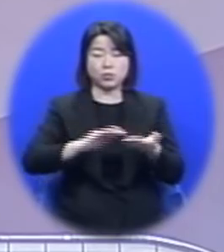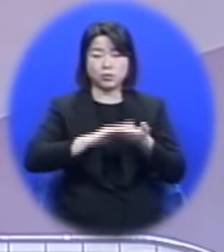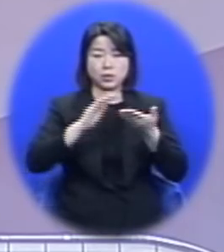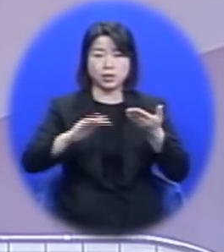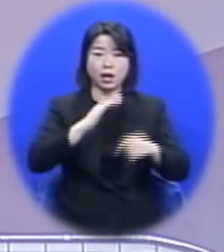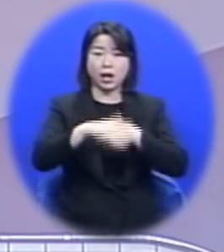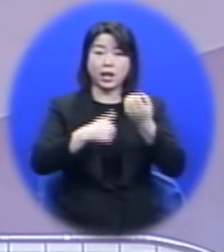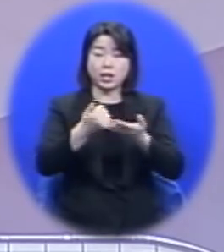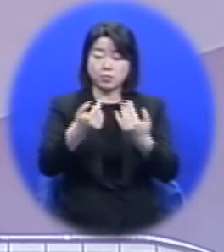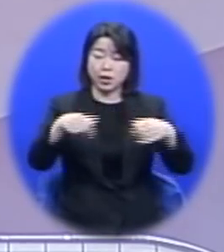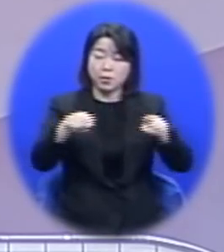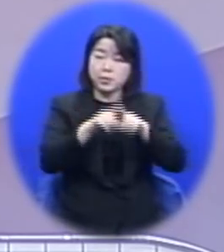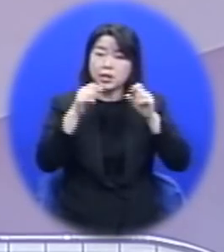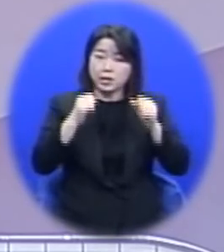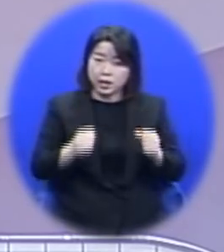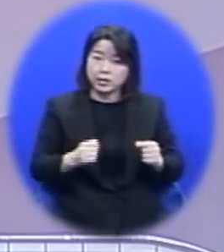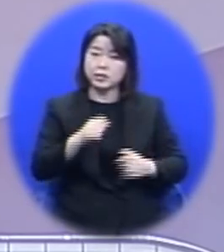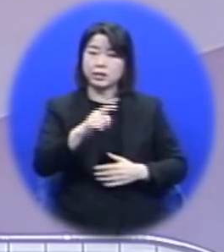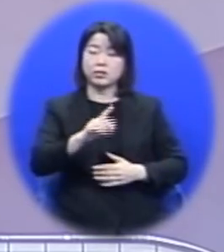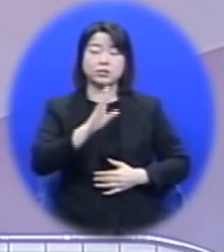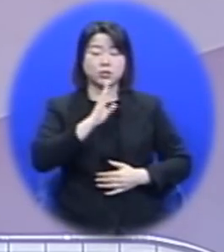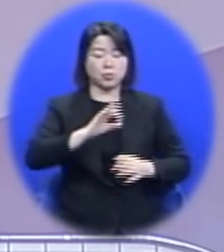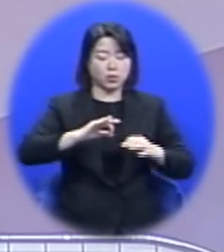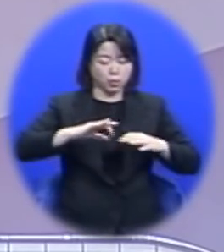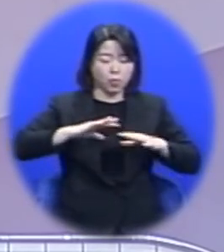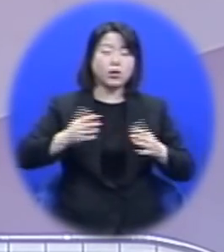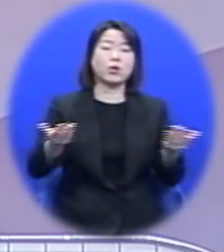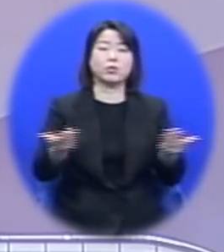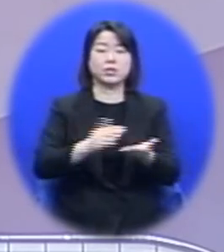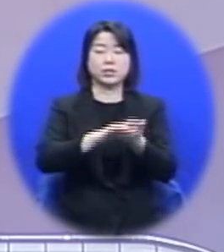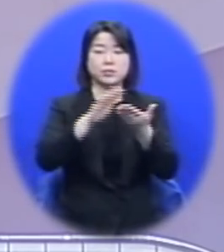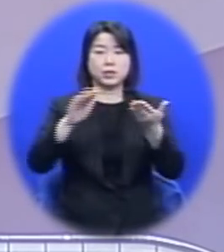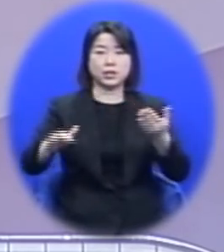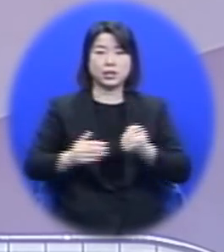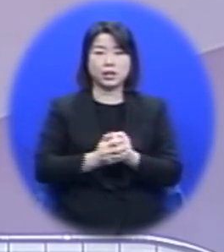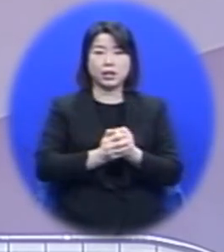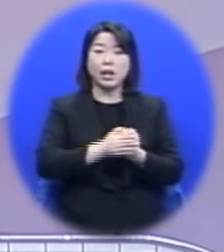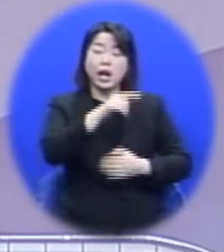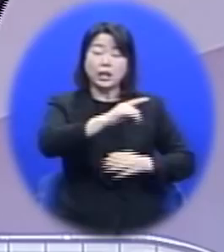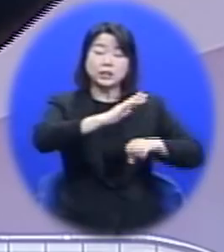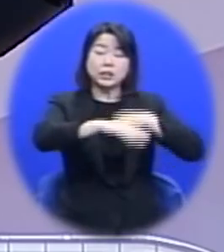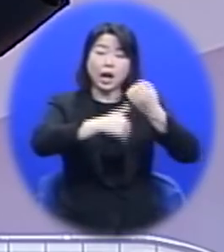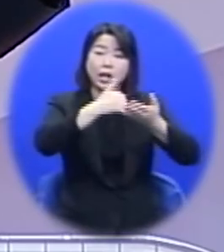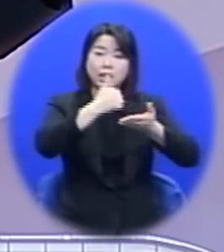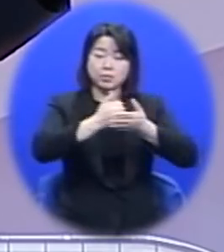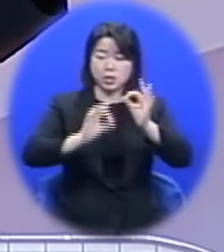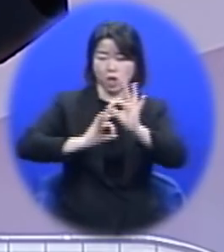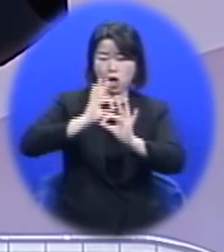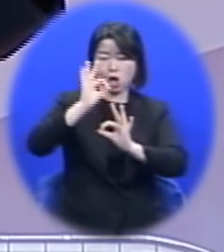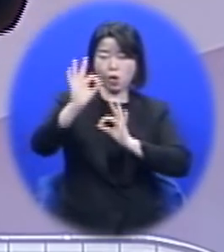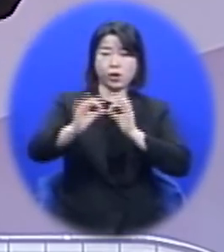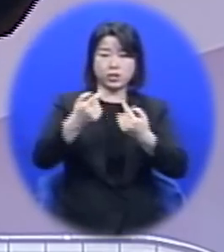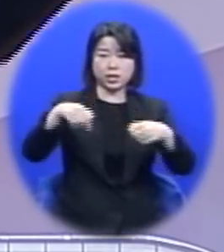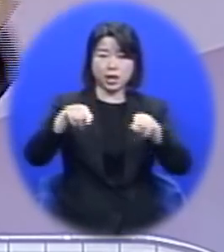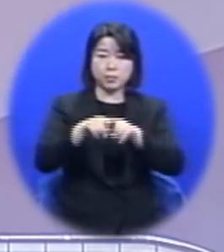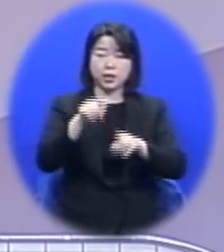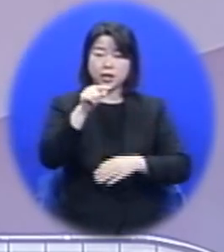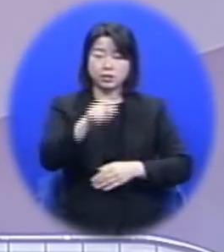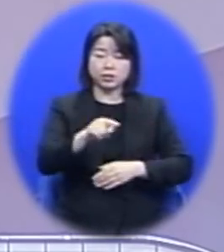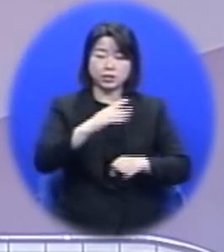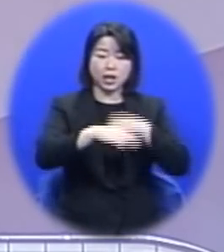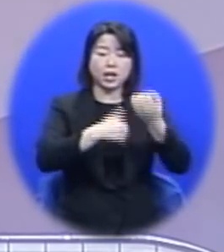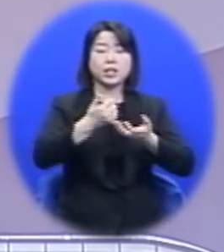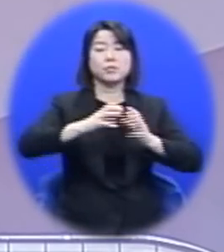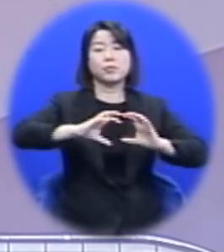하나님이 함께 계신다는 것은 정말 놀라운 일입니다. 그 하나님이 영원히 함께 하시는 곳이 하나님의 나라입니다.